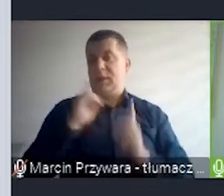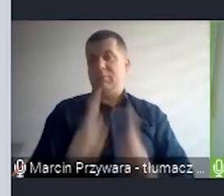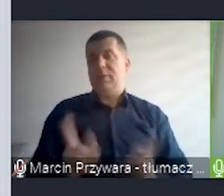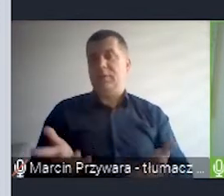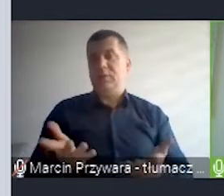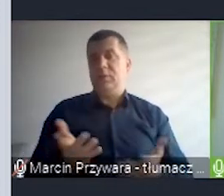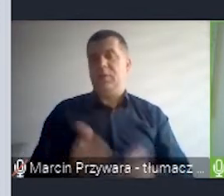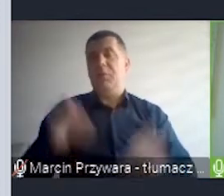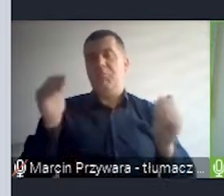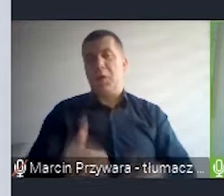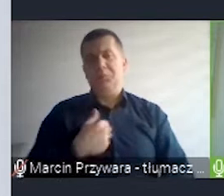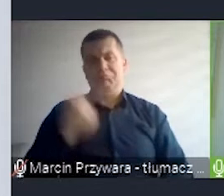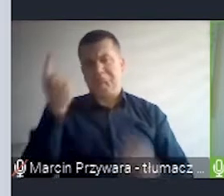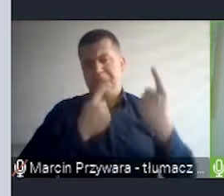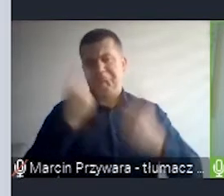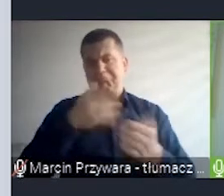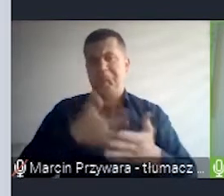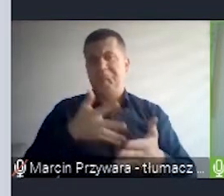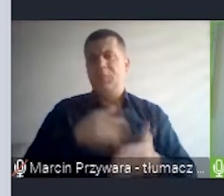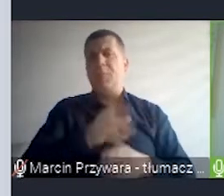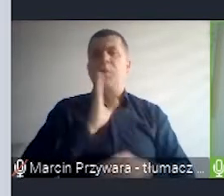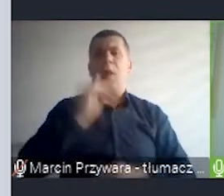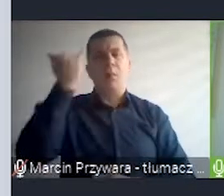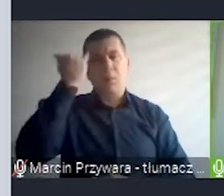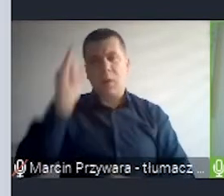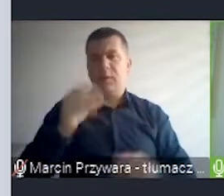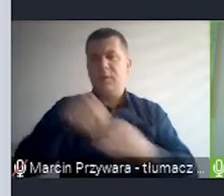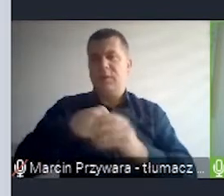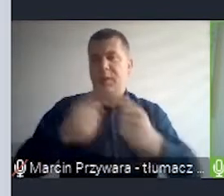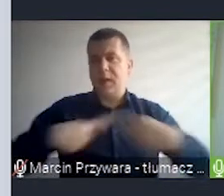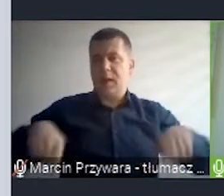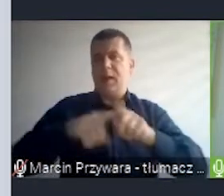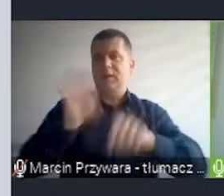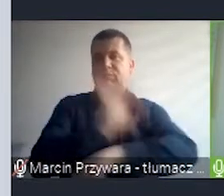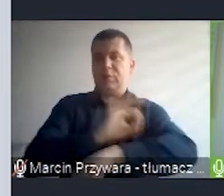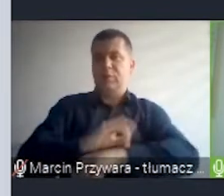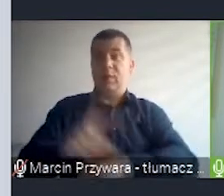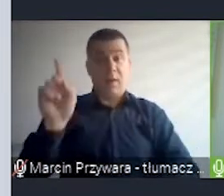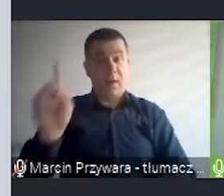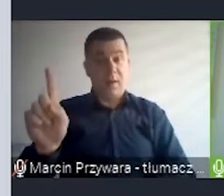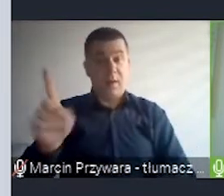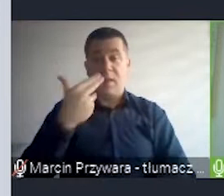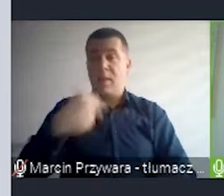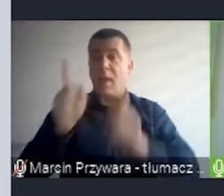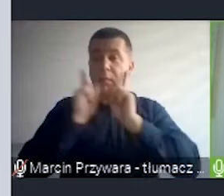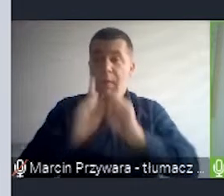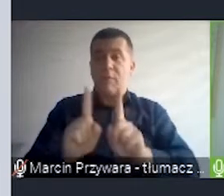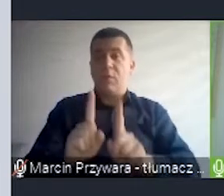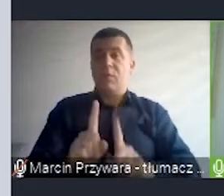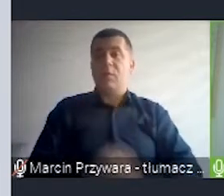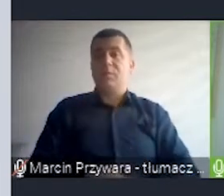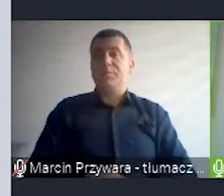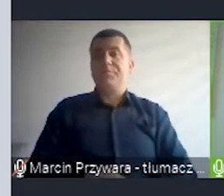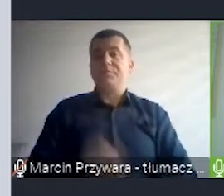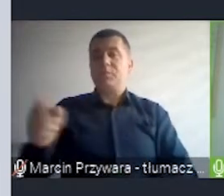Bo można zdefiniować nieprawidłowość jako błąd w realizacji projektu. Ale nieprawidłowość ma to do siebie,